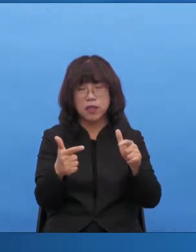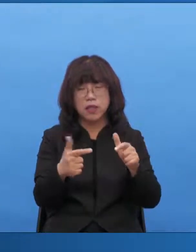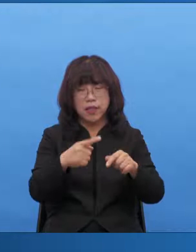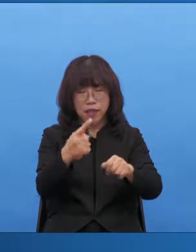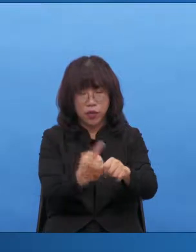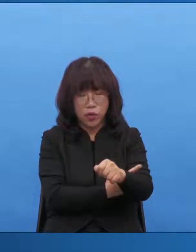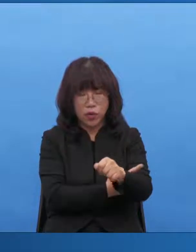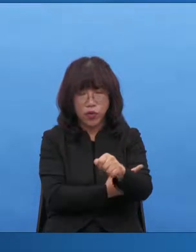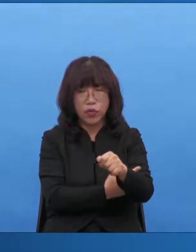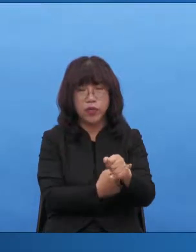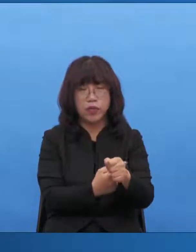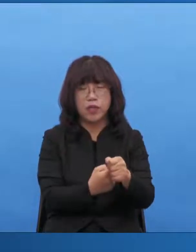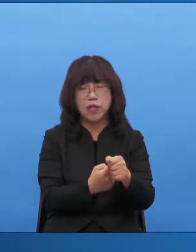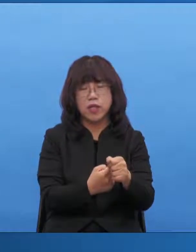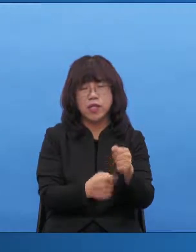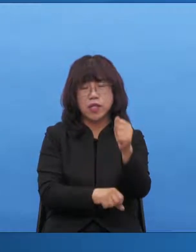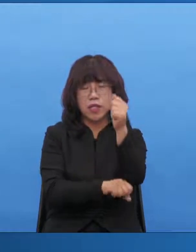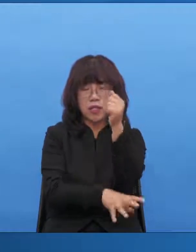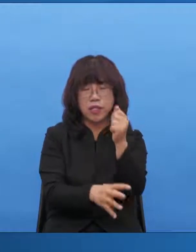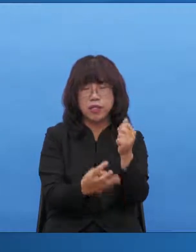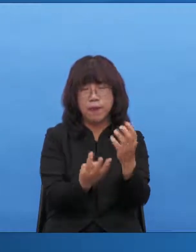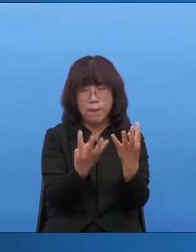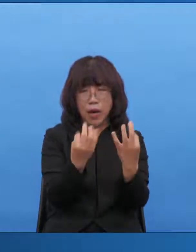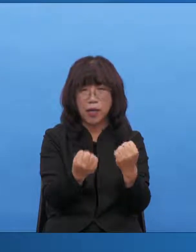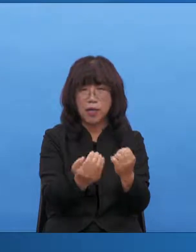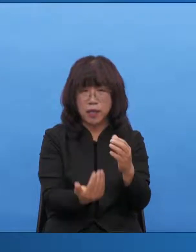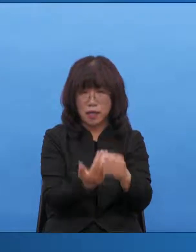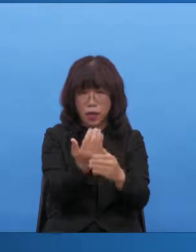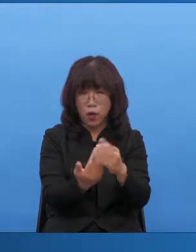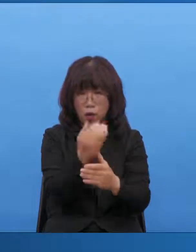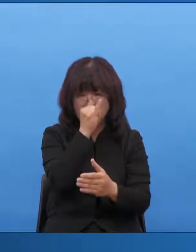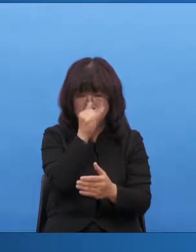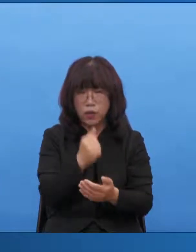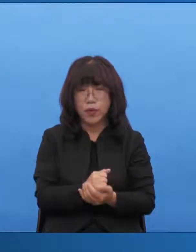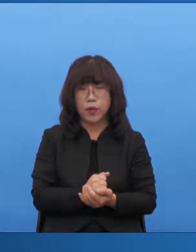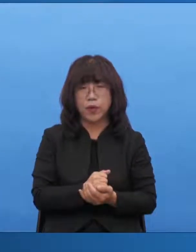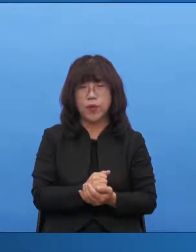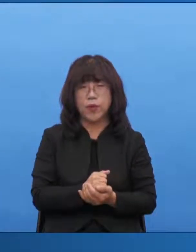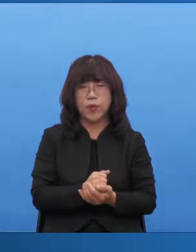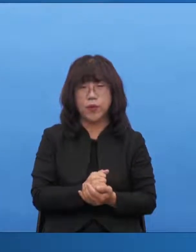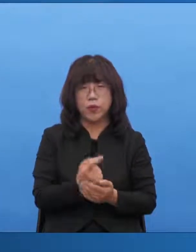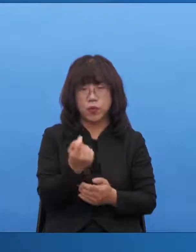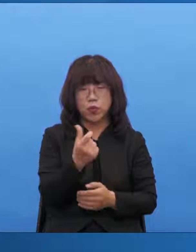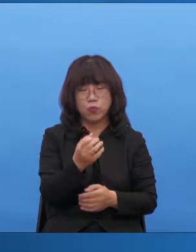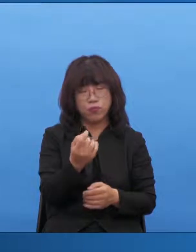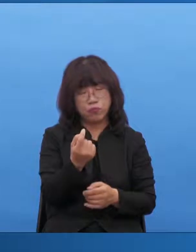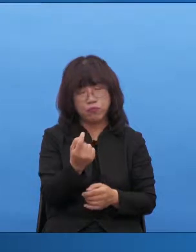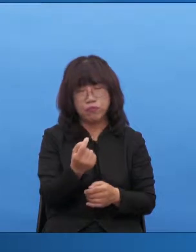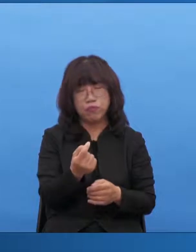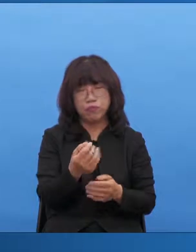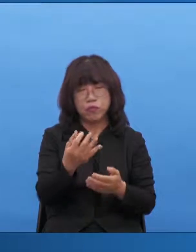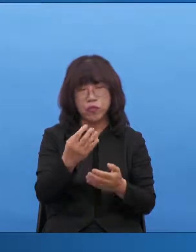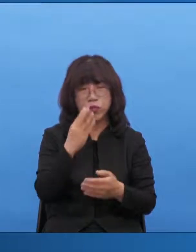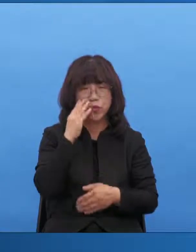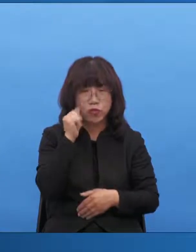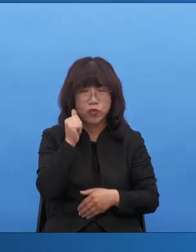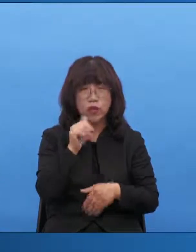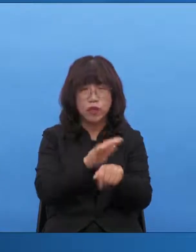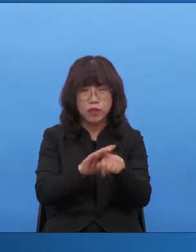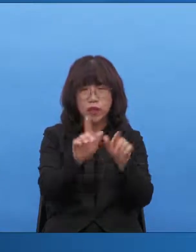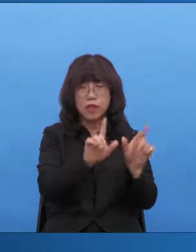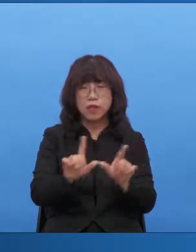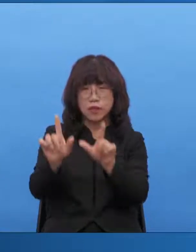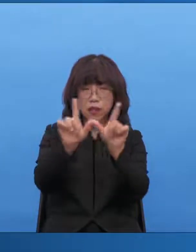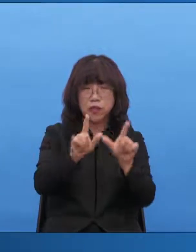자본의 투자가 활발하고 1인당 GDP도 다른 아프리카 국가에 비해 높은 수준이어서 아프리카 대륙에서 비교적 윤택한 생활 수준을